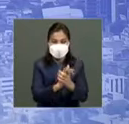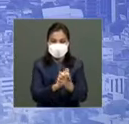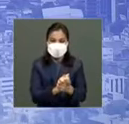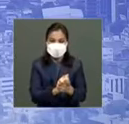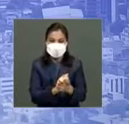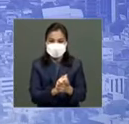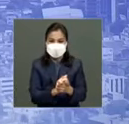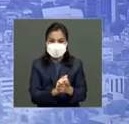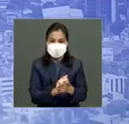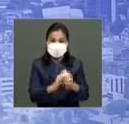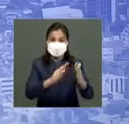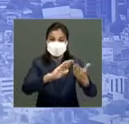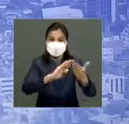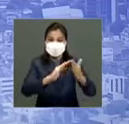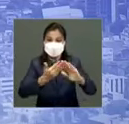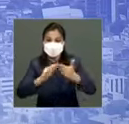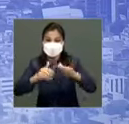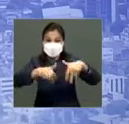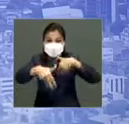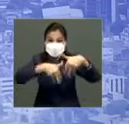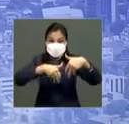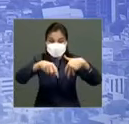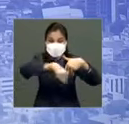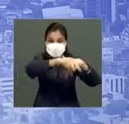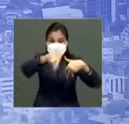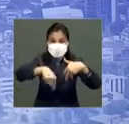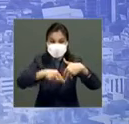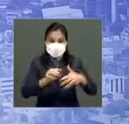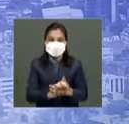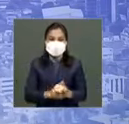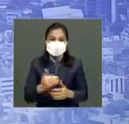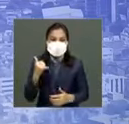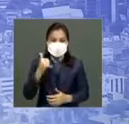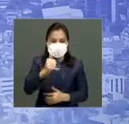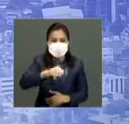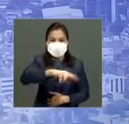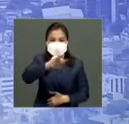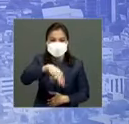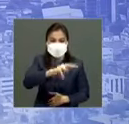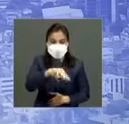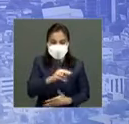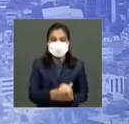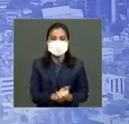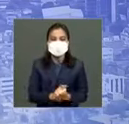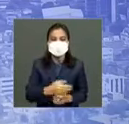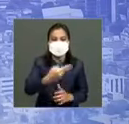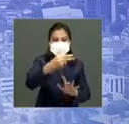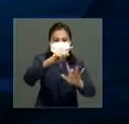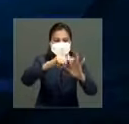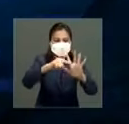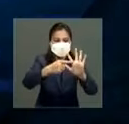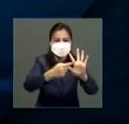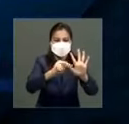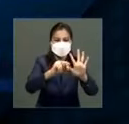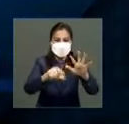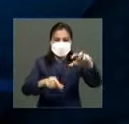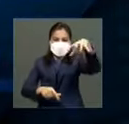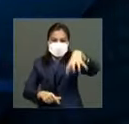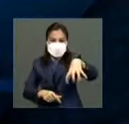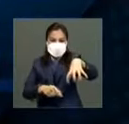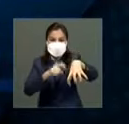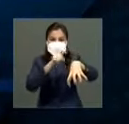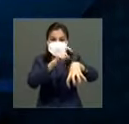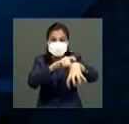รายงานว่าพบในเรื่องของการเข้าไปตรวจในห้างสรรพสินค้าแห่งหนึ่งนะครับในช่วงเวลาตั้งแ